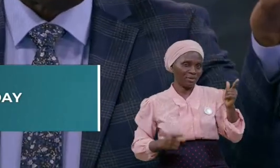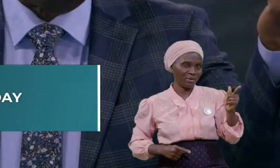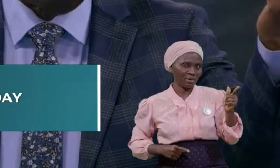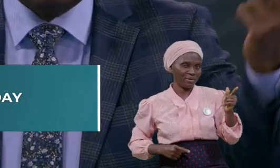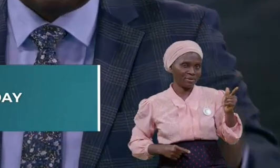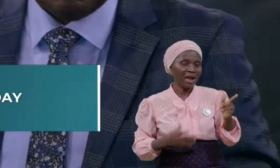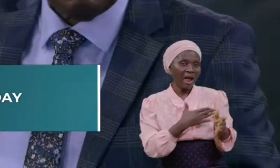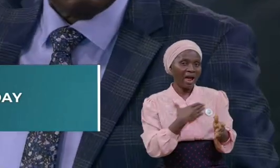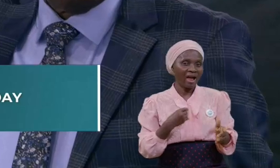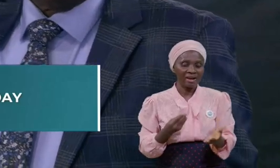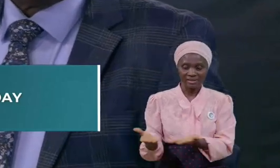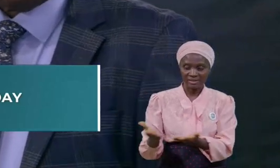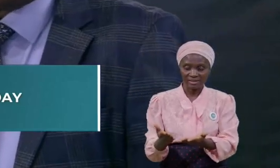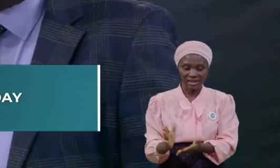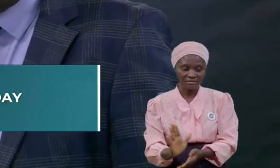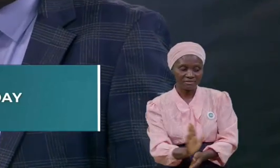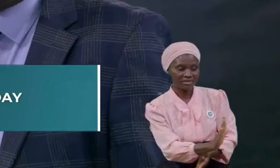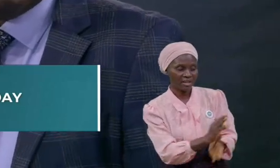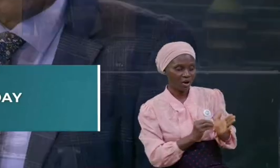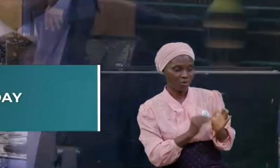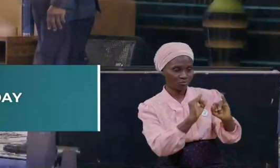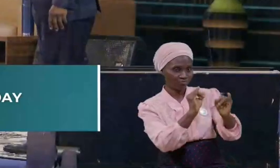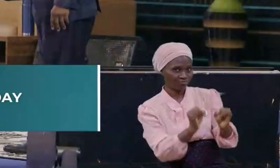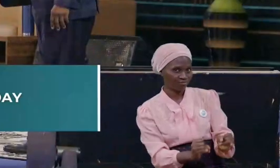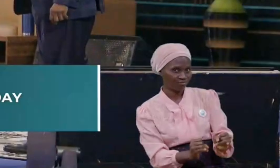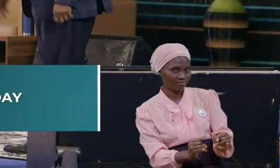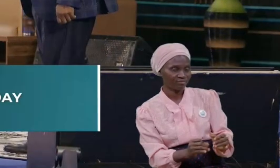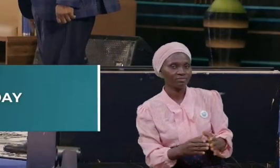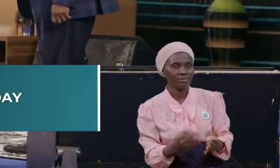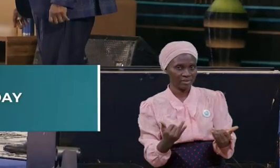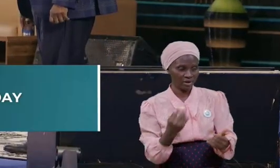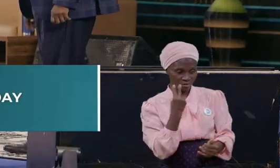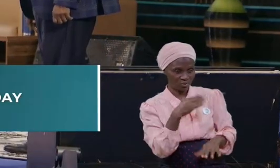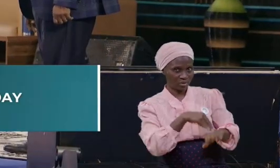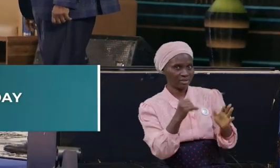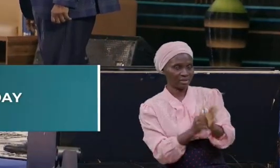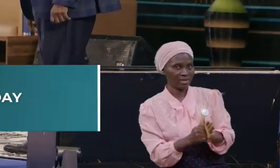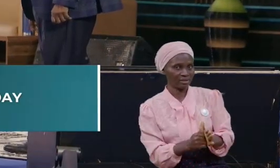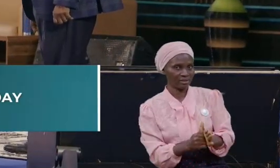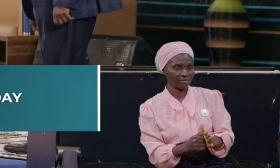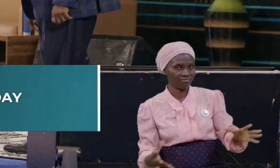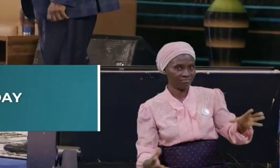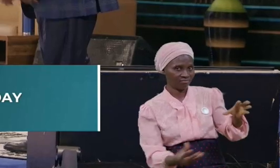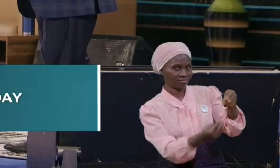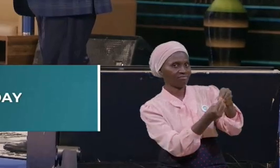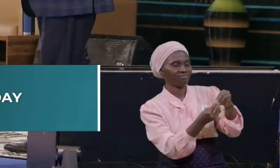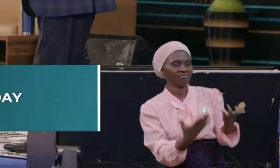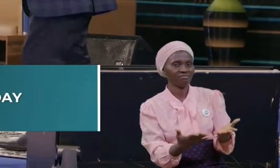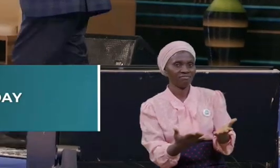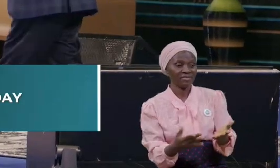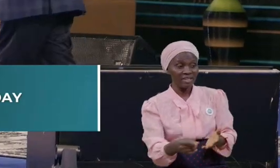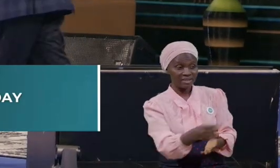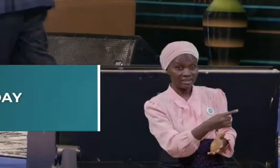Voyez cela. Voyez la combinaison. La première partie de la phrase. Ils craignaient l'Éternel.